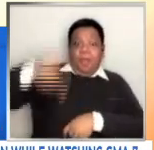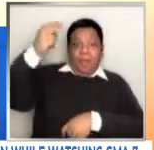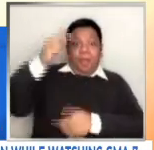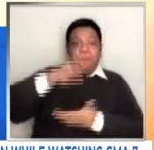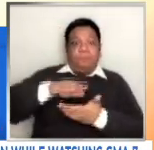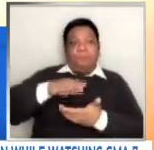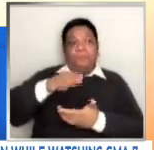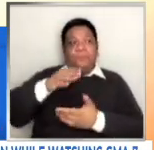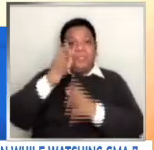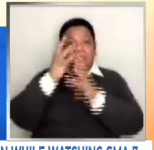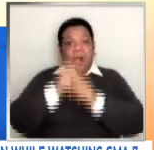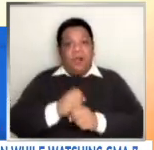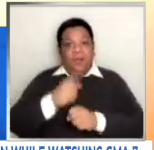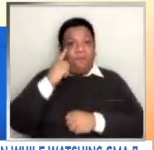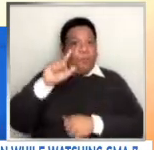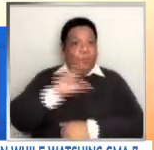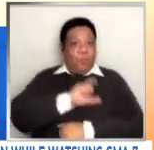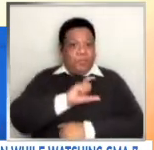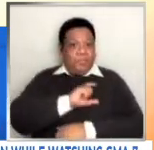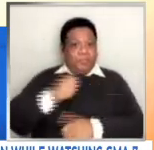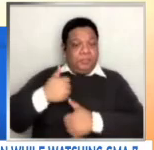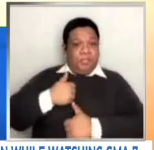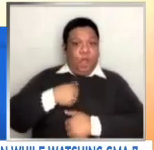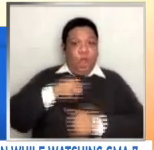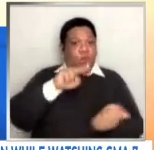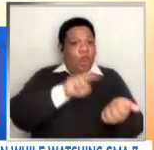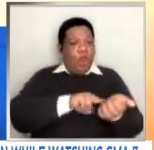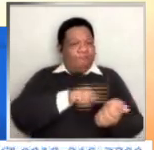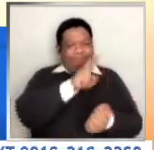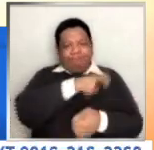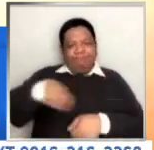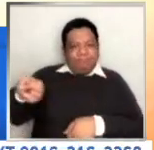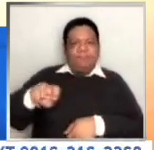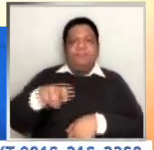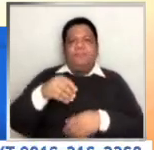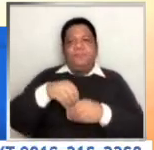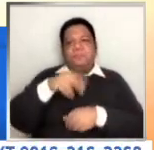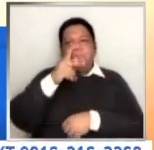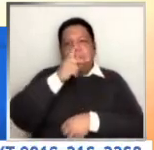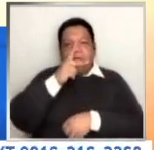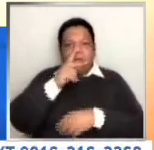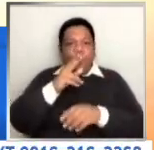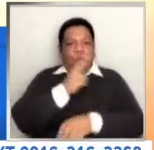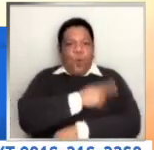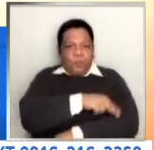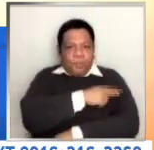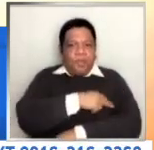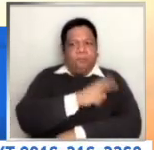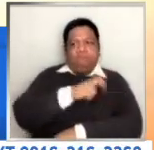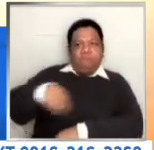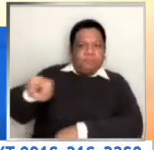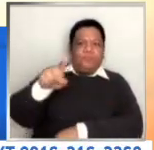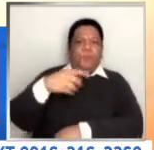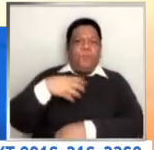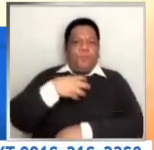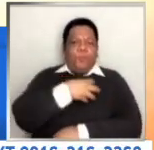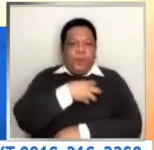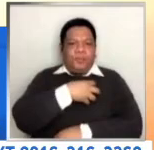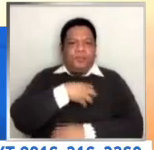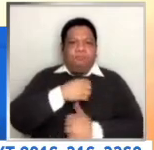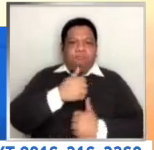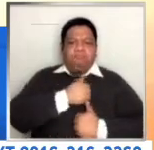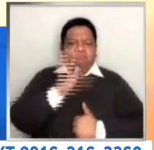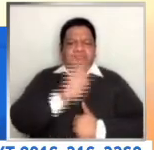military, naglipatan na yung mga nurses. Mm-hmm. Sa mga private hospital, pumunta na sa police. There are about 9,000